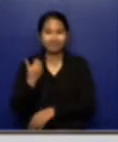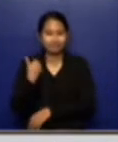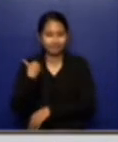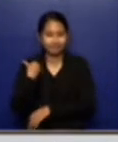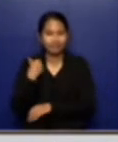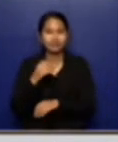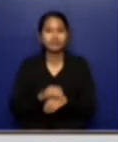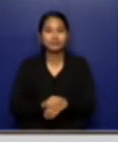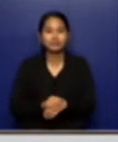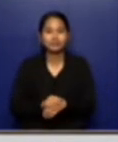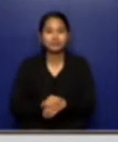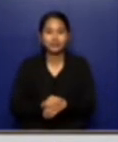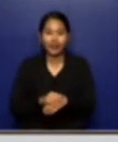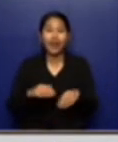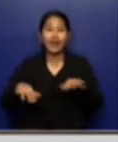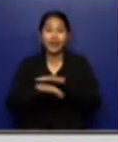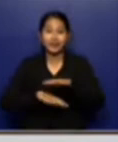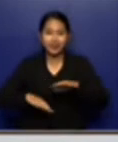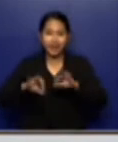มาเพิ่ม